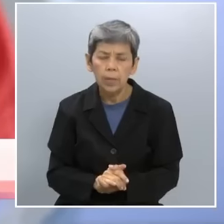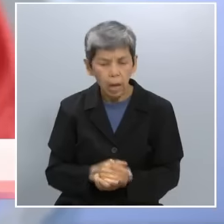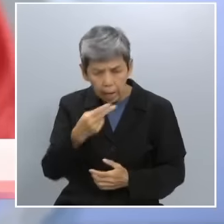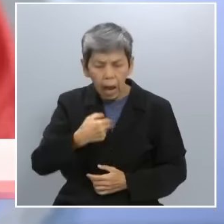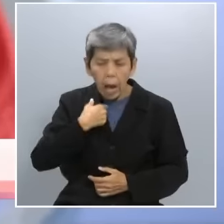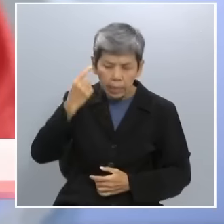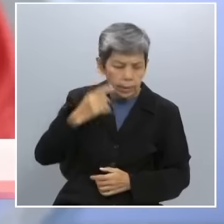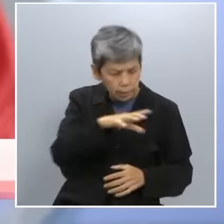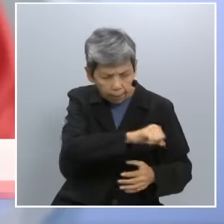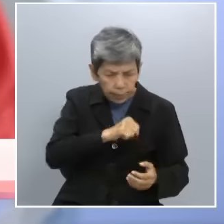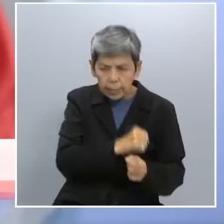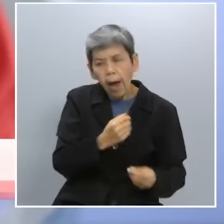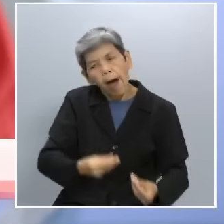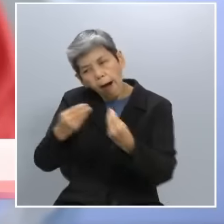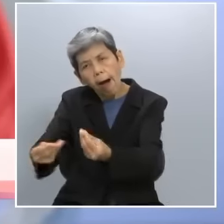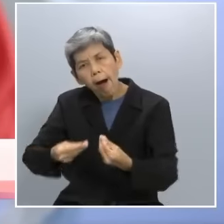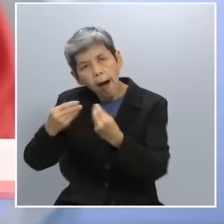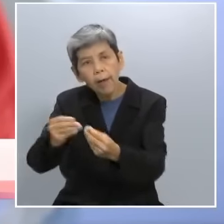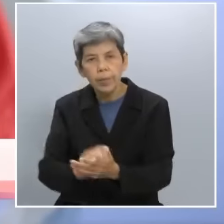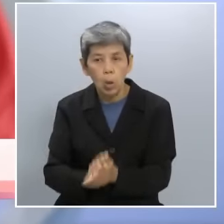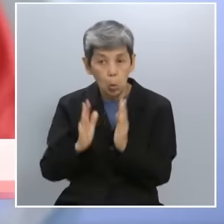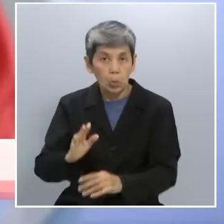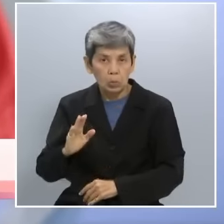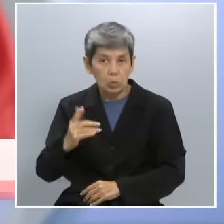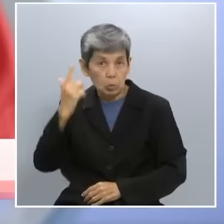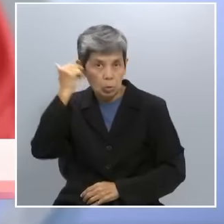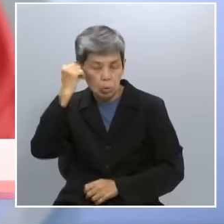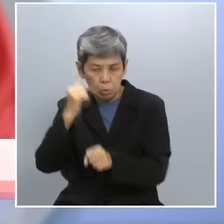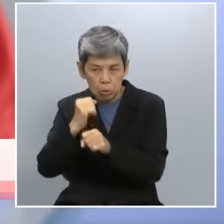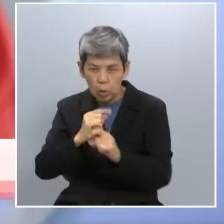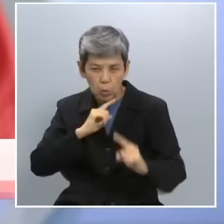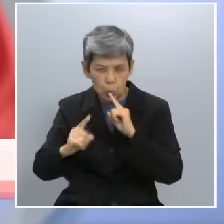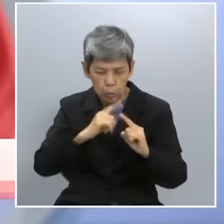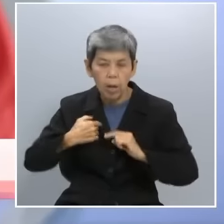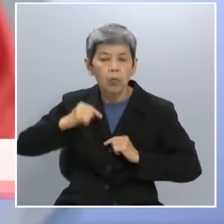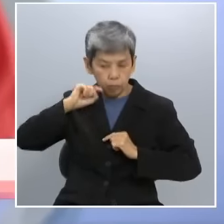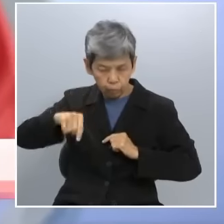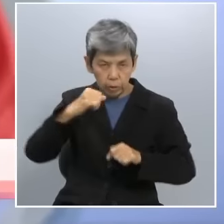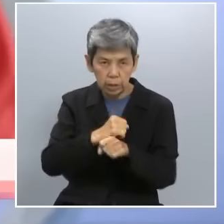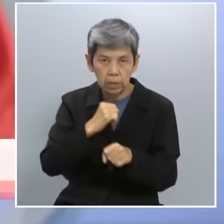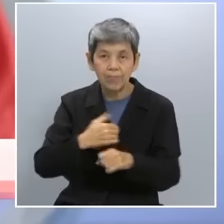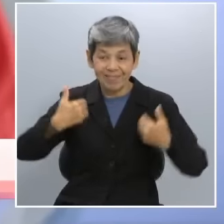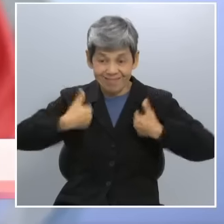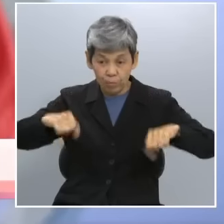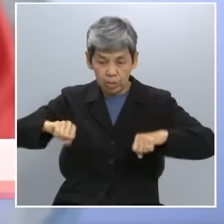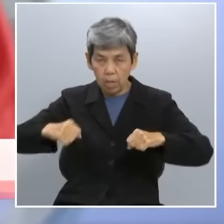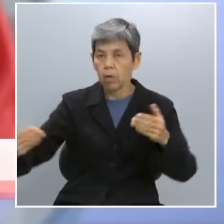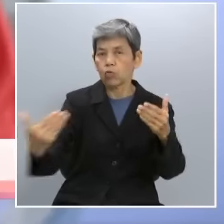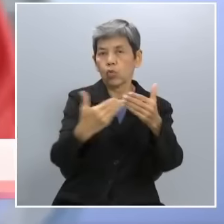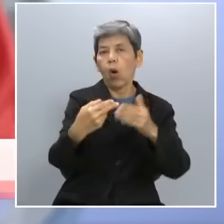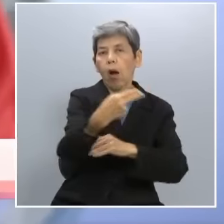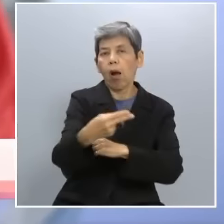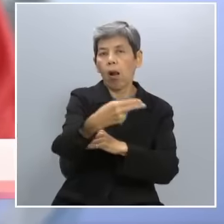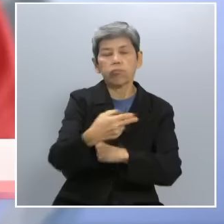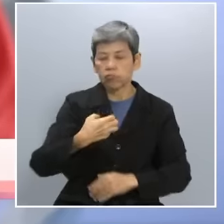ก็หวังดีก็เลยไปเอาให้ค่ะแล้วคนไยฉลาดมากเลยค่ะคือเวลาติดต่อว่ามาถึงแล้วอ่ะค่ะก็คือให้ไรเดอร์เป็นคนติดต่อกับหลาน